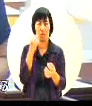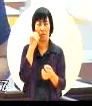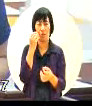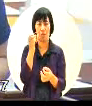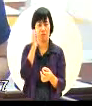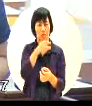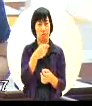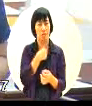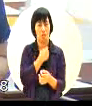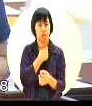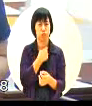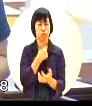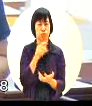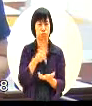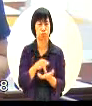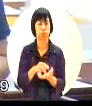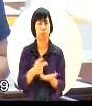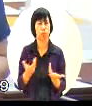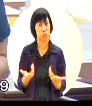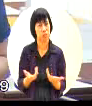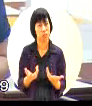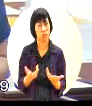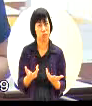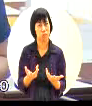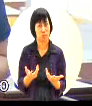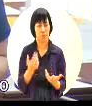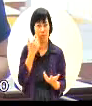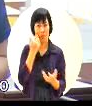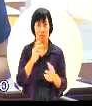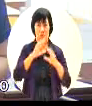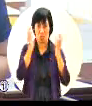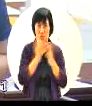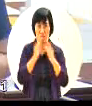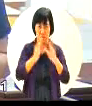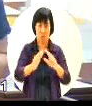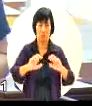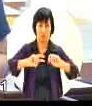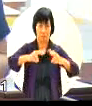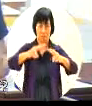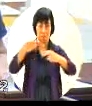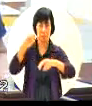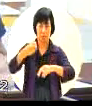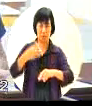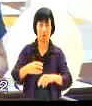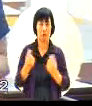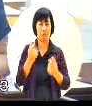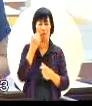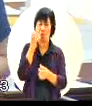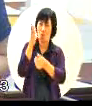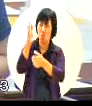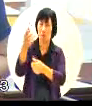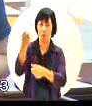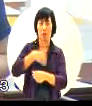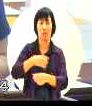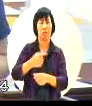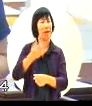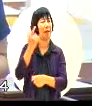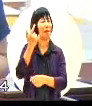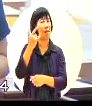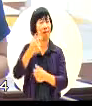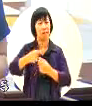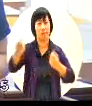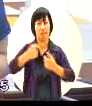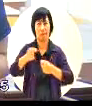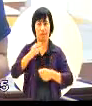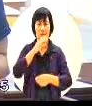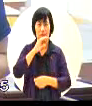甲伊，迄落都市计划要甲伊变更吼，因拢讲遥遥无期，毋知要甲当时，所以我希望讲，咱这個大学